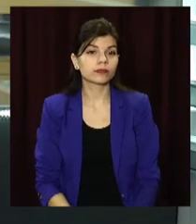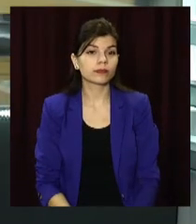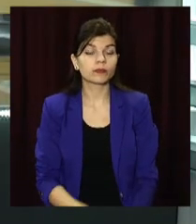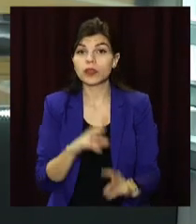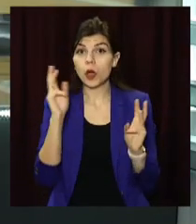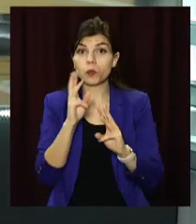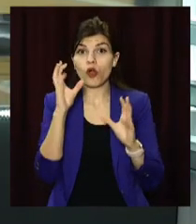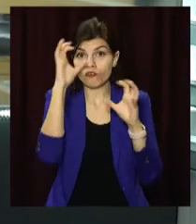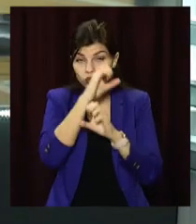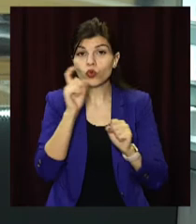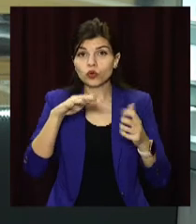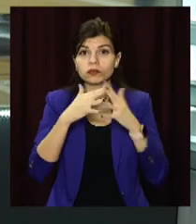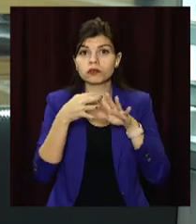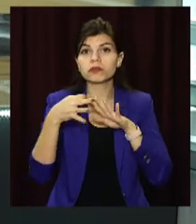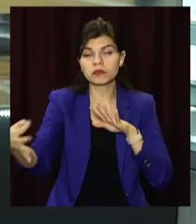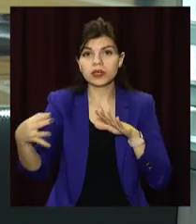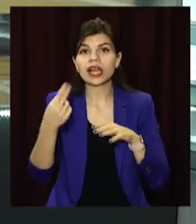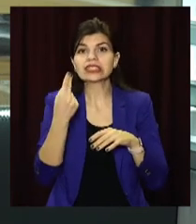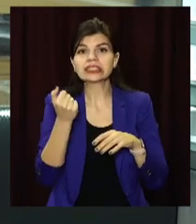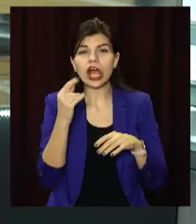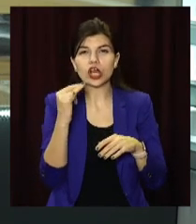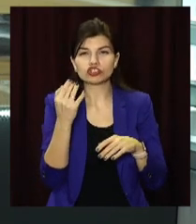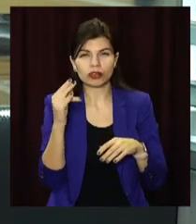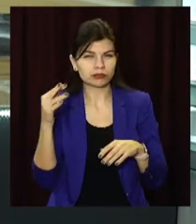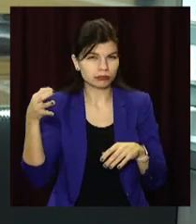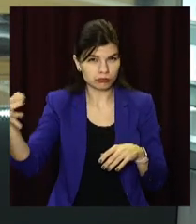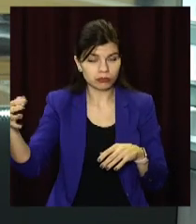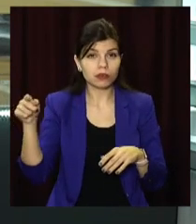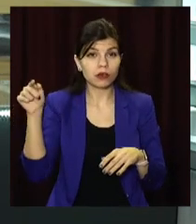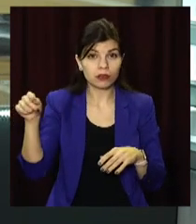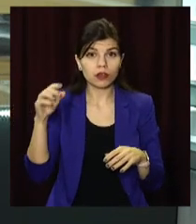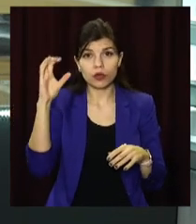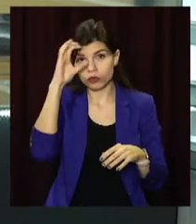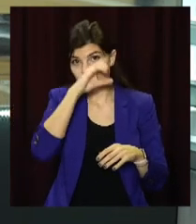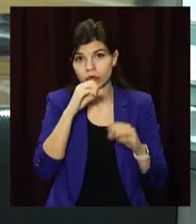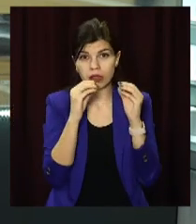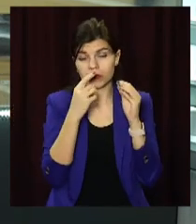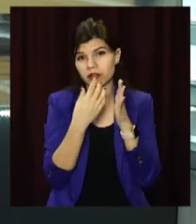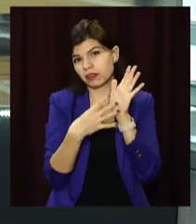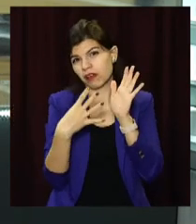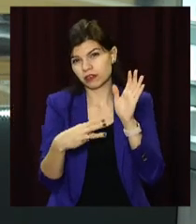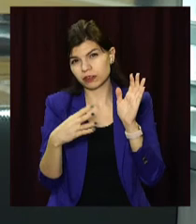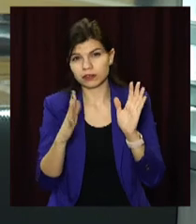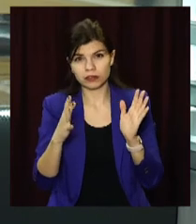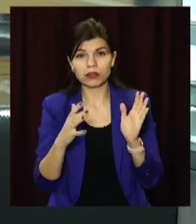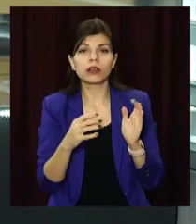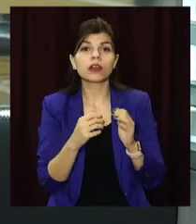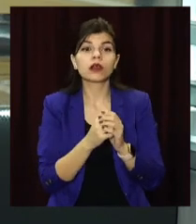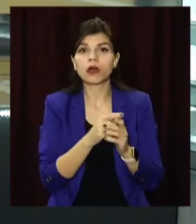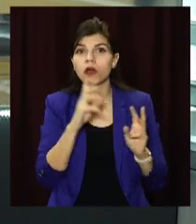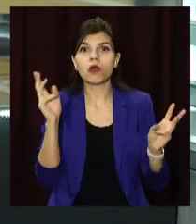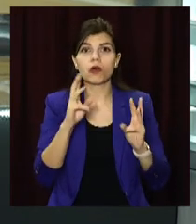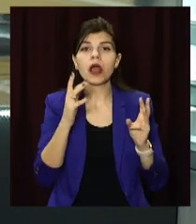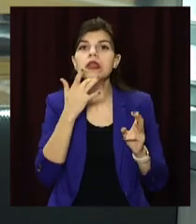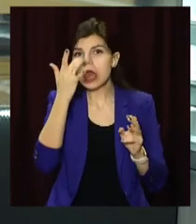Палало вночі і в селі Новопідкряж Церечанського району. Рятувальників викликали у 9:30 вечора. Прибувши на місце, вони з'ясували, що горить